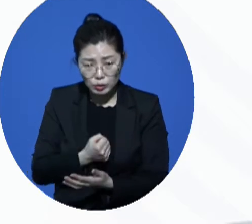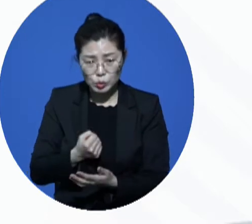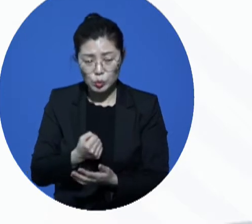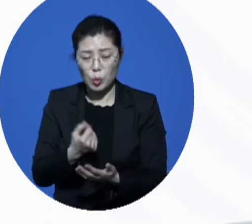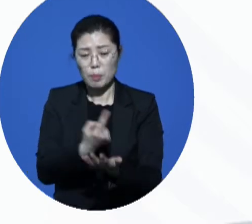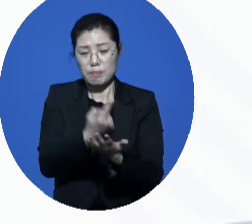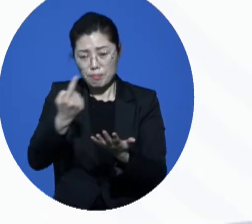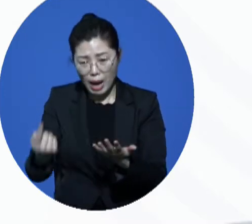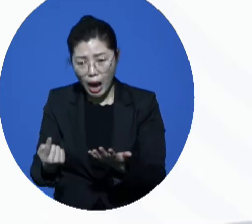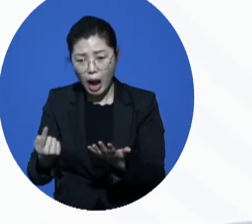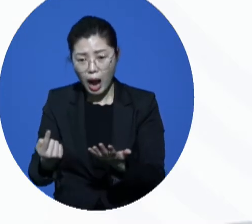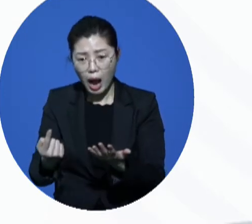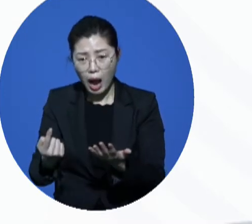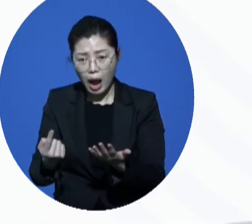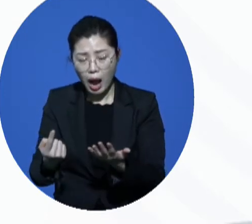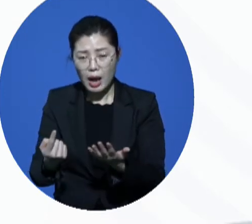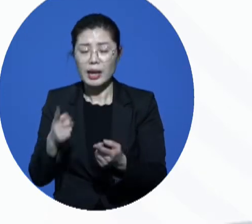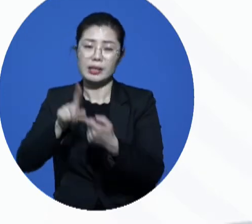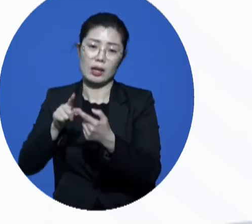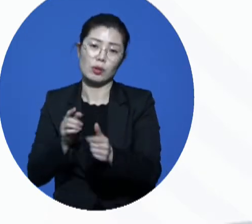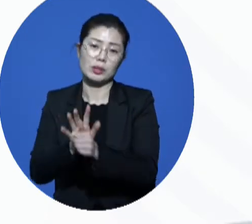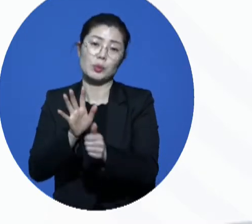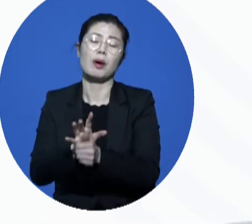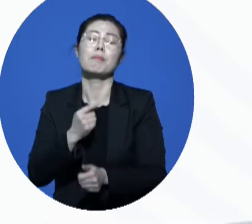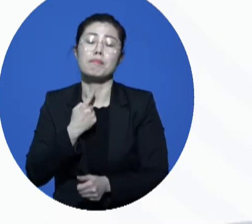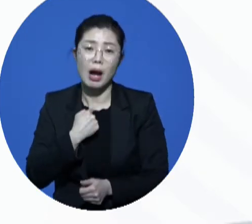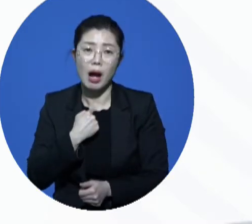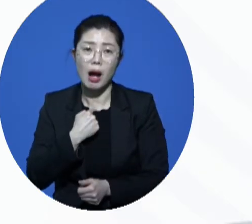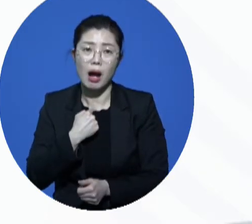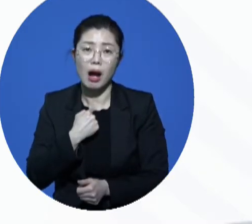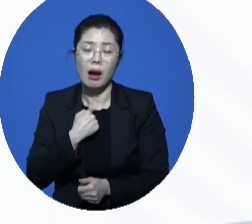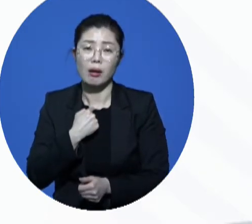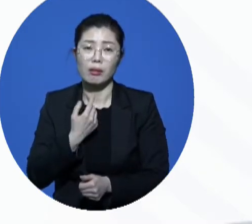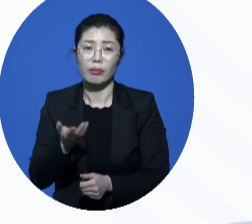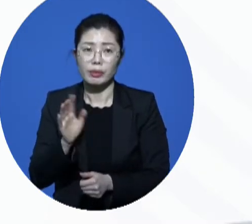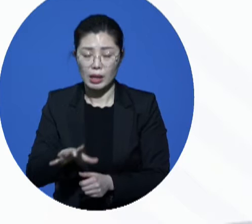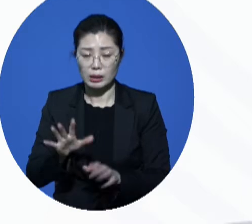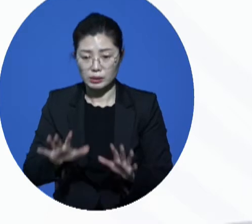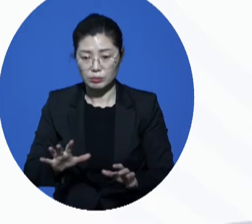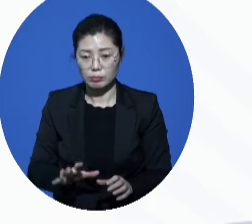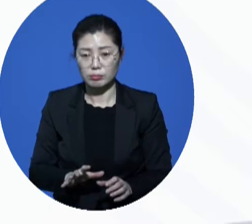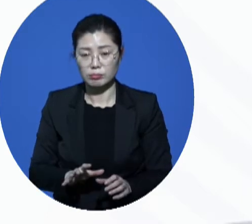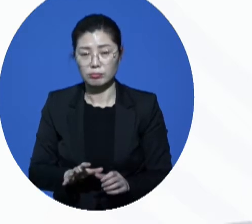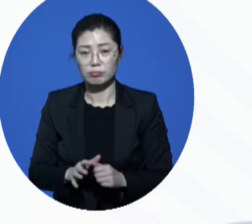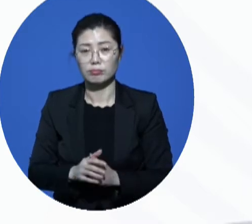지원을 했었는데요. 코로나19라는 팬데믹 상황에서 이분과의